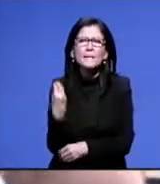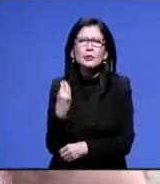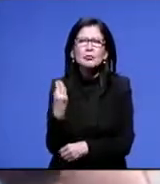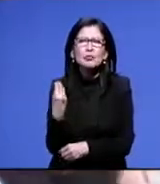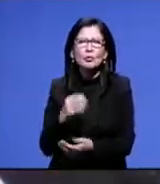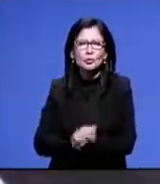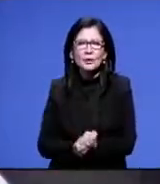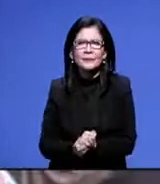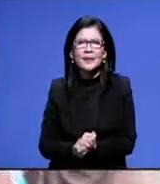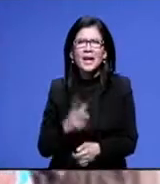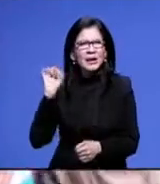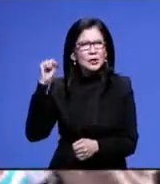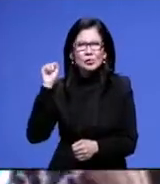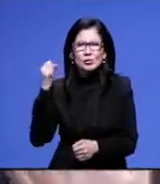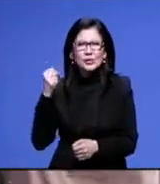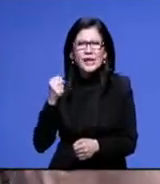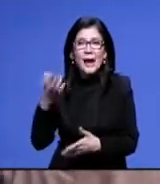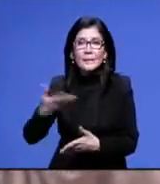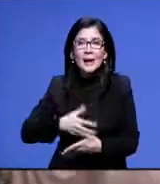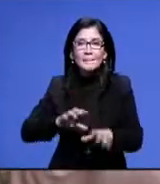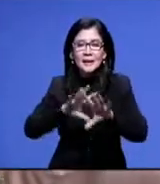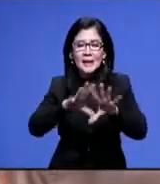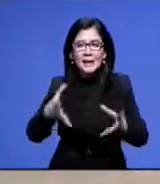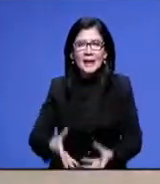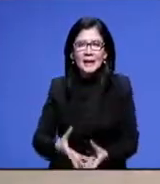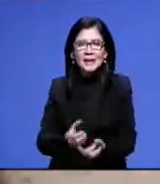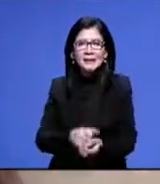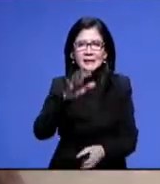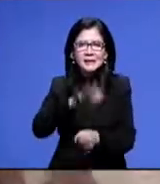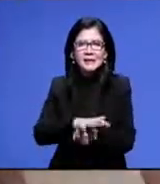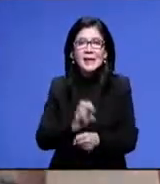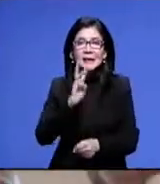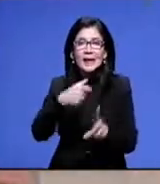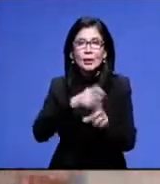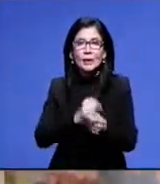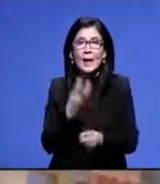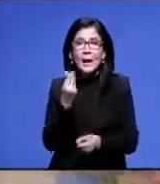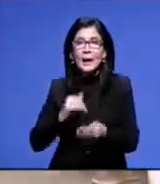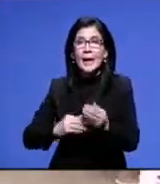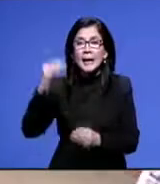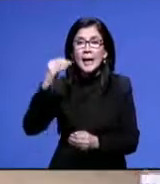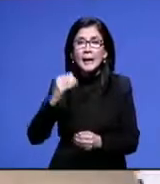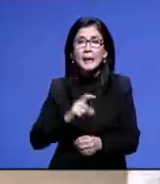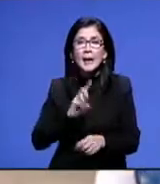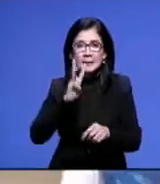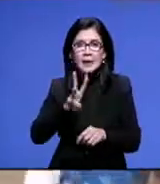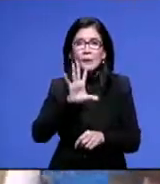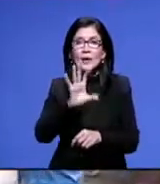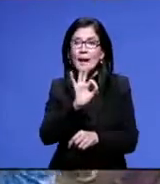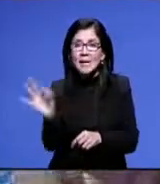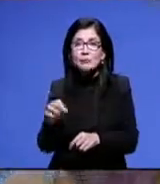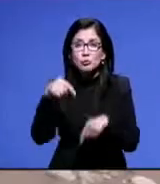warga mengaku semakin sulit mendapatkan gas LPG 3 kg. Harganya pun naik hingga Rp35.000 per